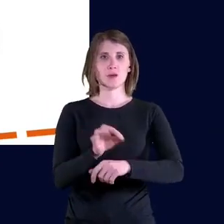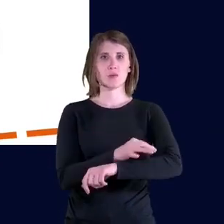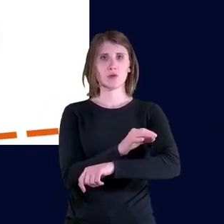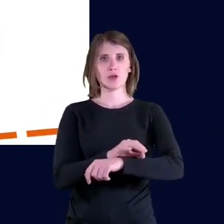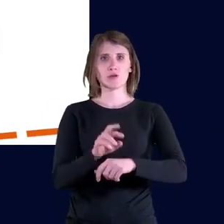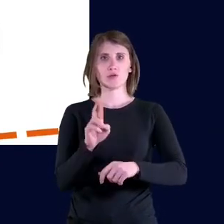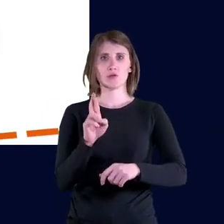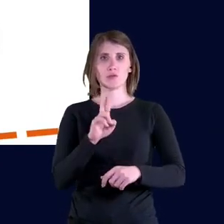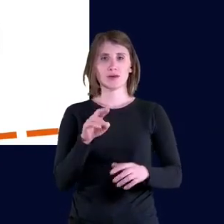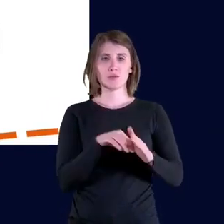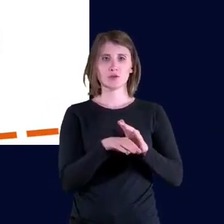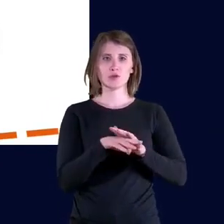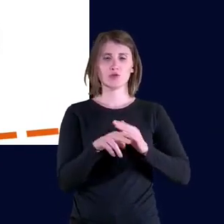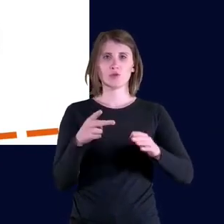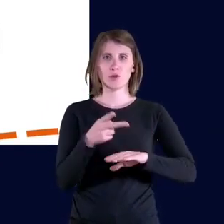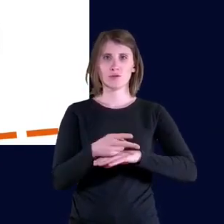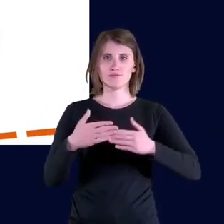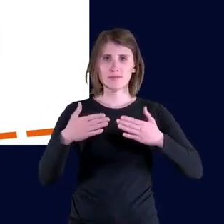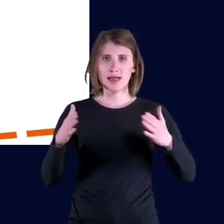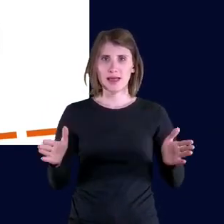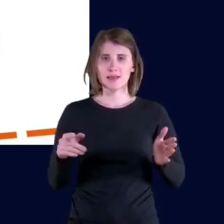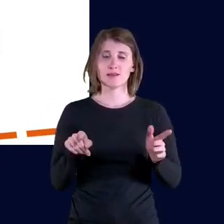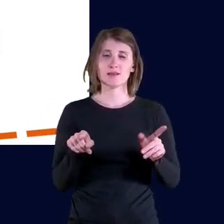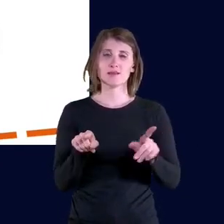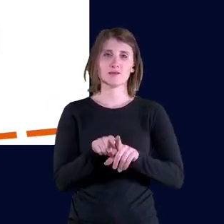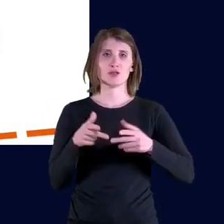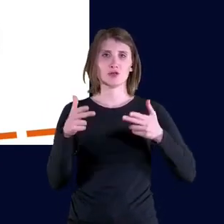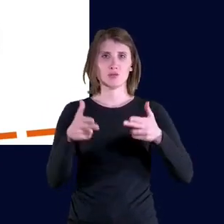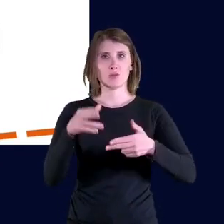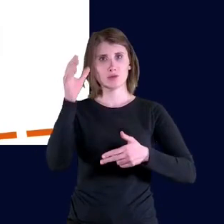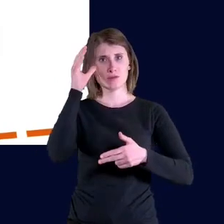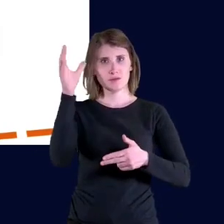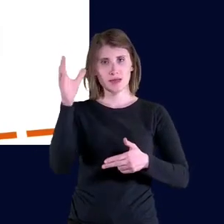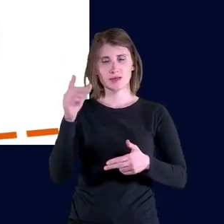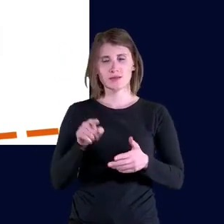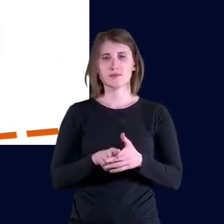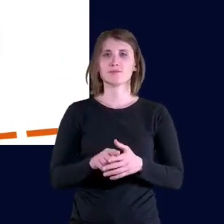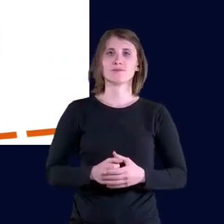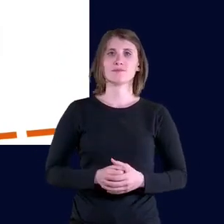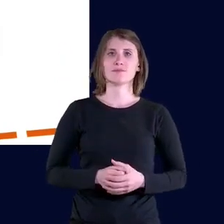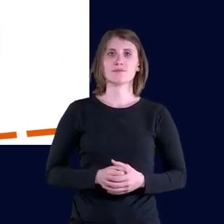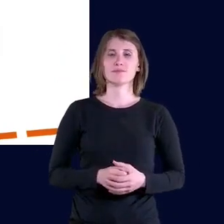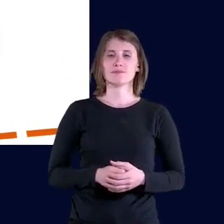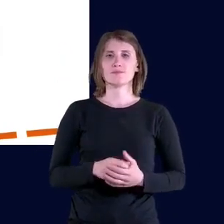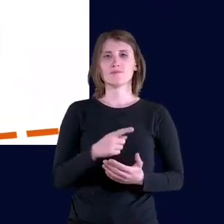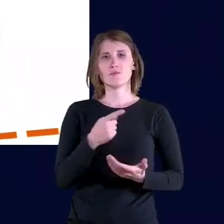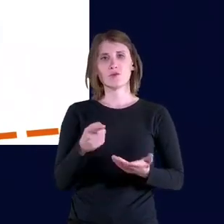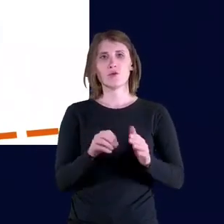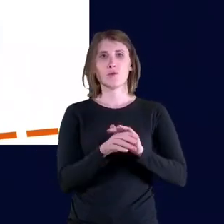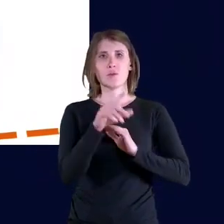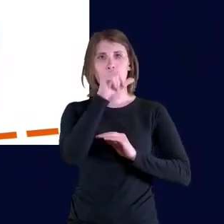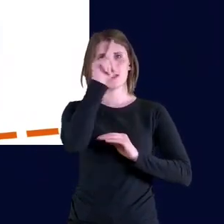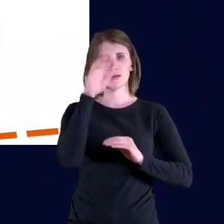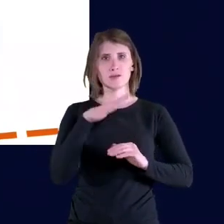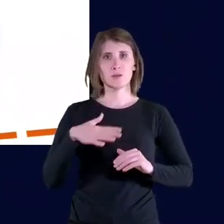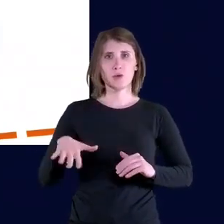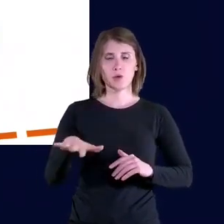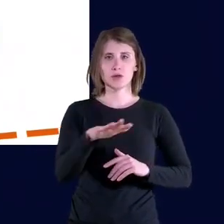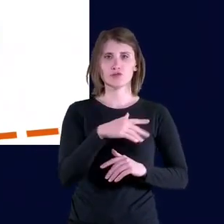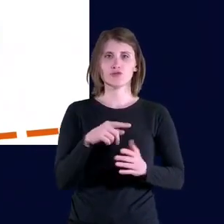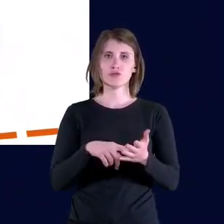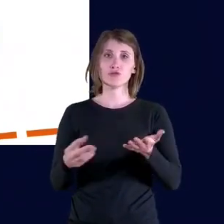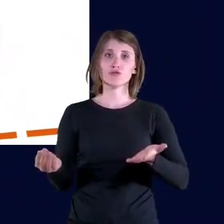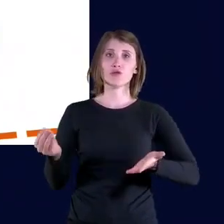repozytorium otwartych danych badawczych mocy danych platformy stwierdzeniem media społecznościowe stanowią